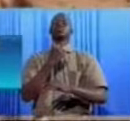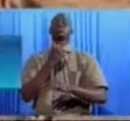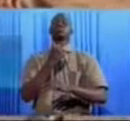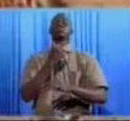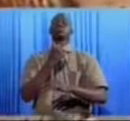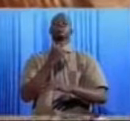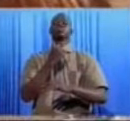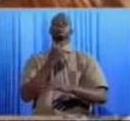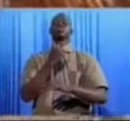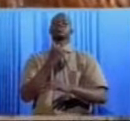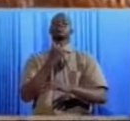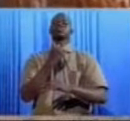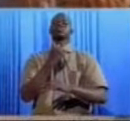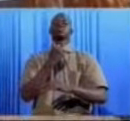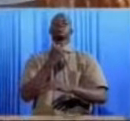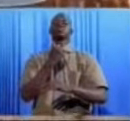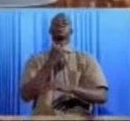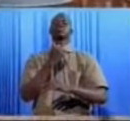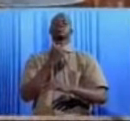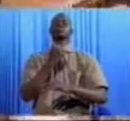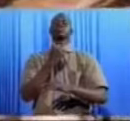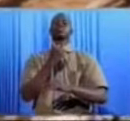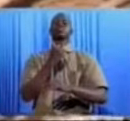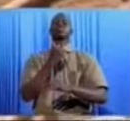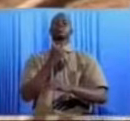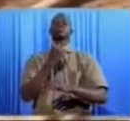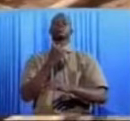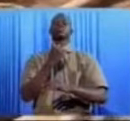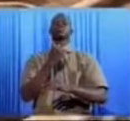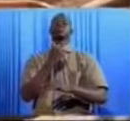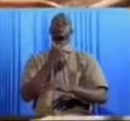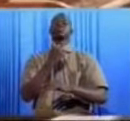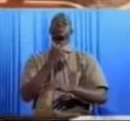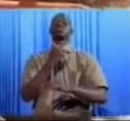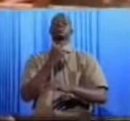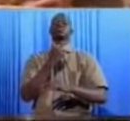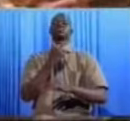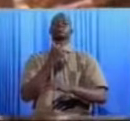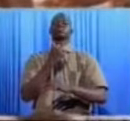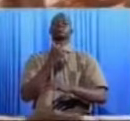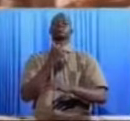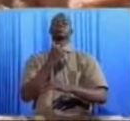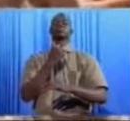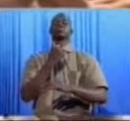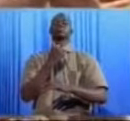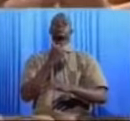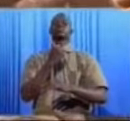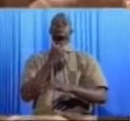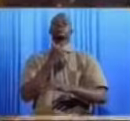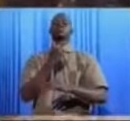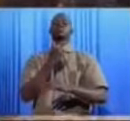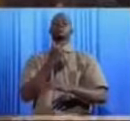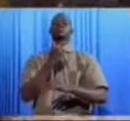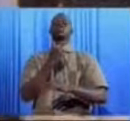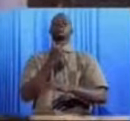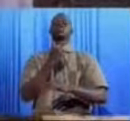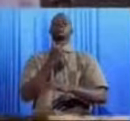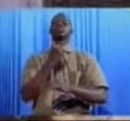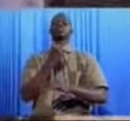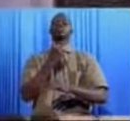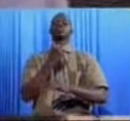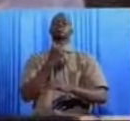et pour une meilleure exécution dudit projet l'afd a fait don de matériels de travail au groupe bancaire coopératif